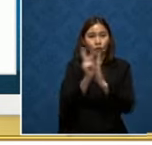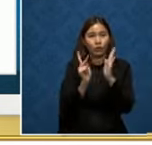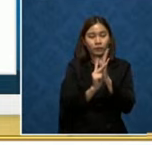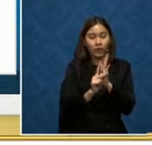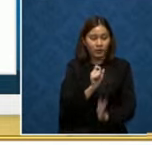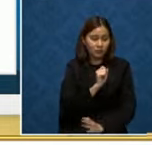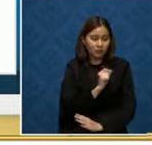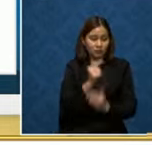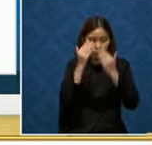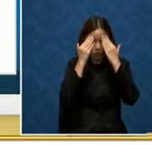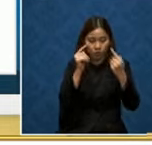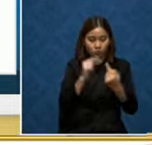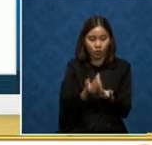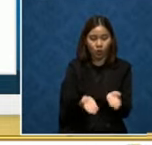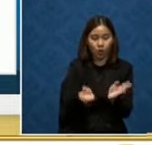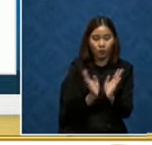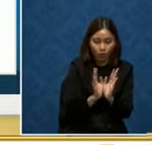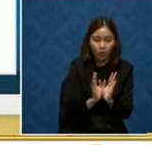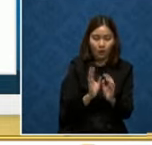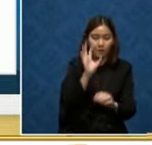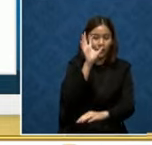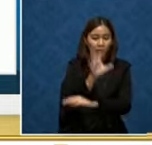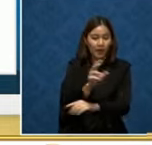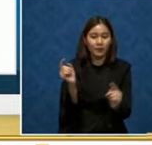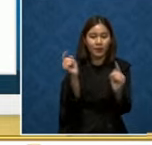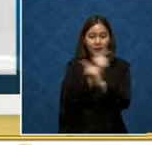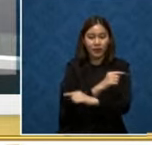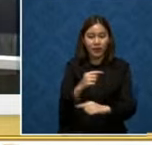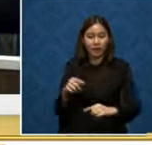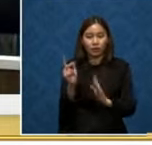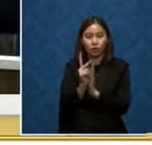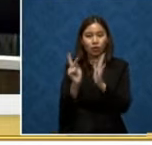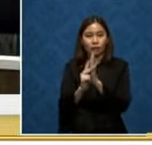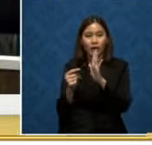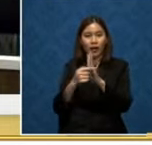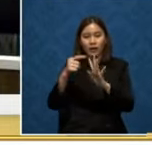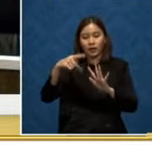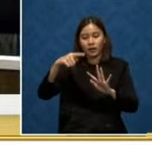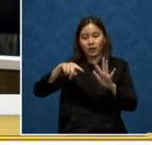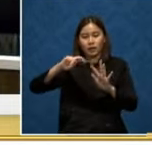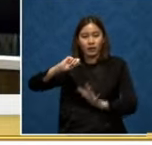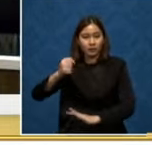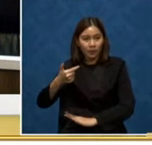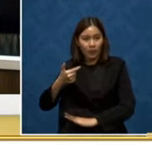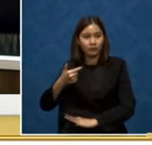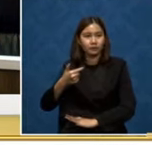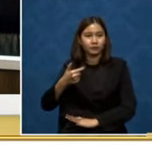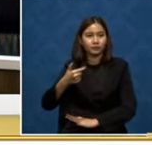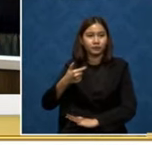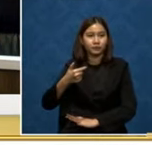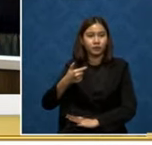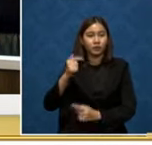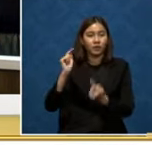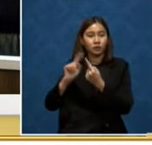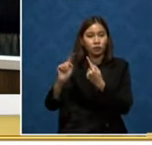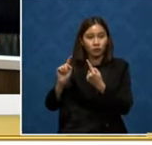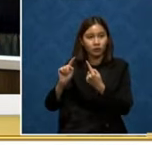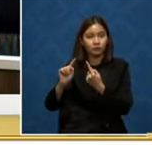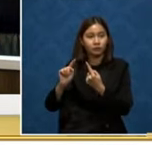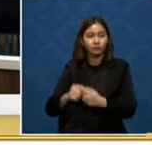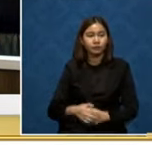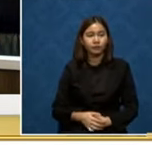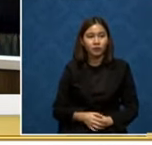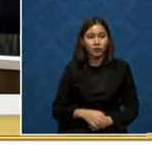หมายอิสลามว่าด้วยครอบครัวและมรดกบังคับแทนบทปญญติ แ่งประมวลกฎหมายแ้งและพานิดด้วยว่าด้วยการนั้